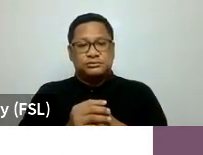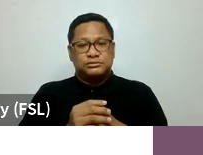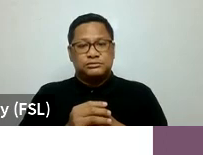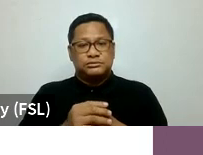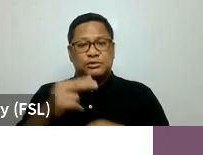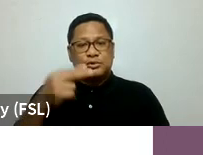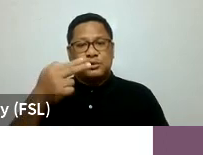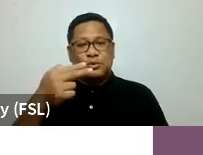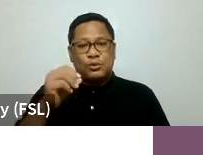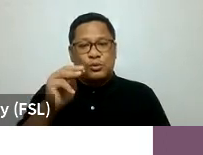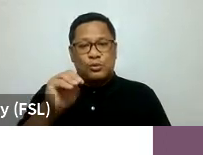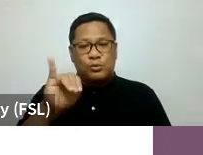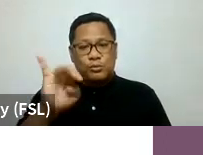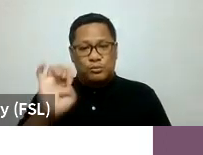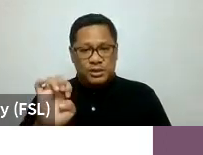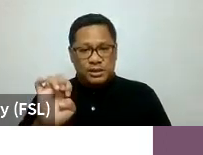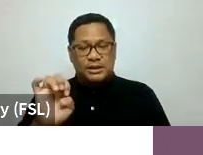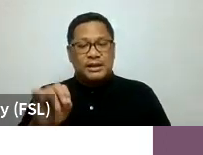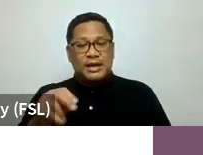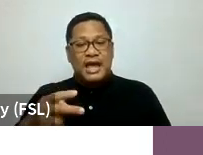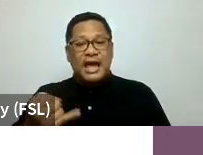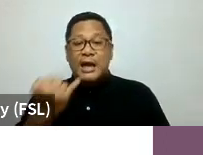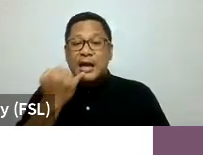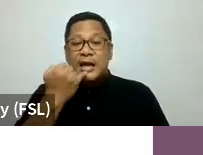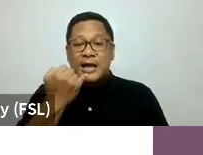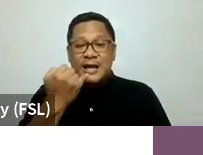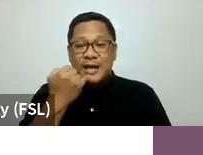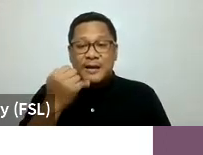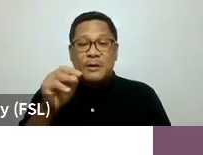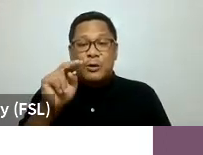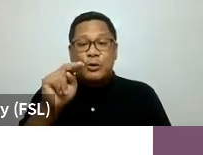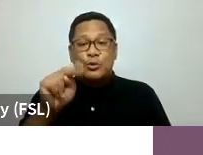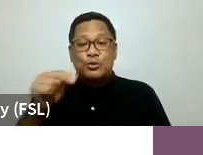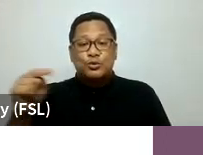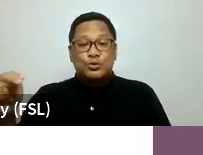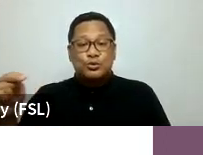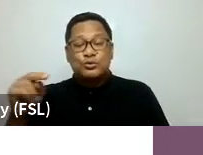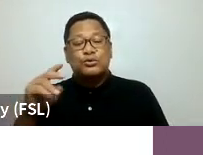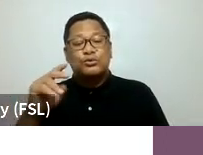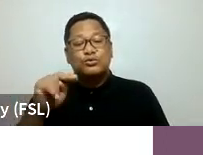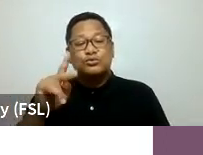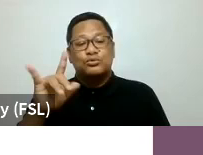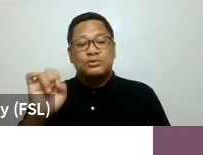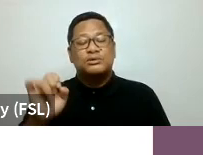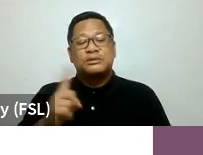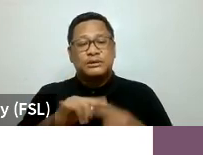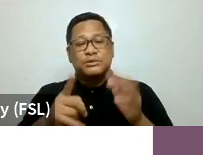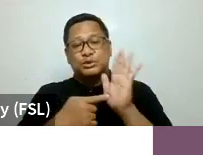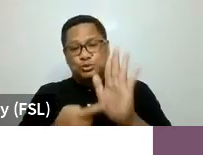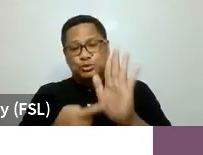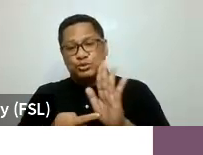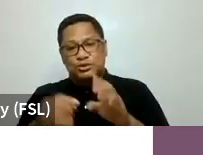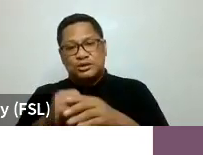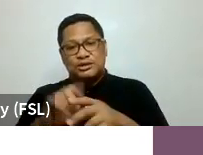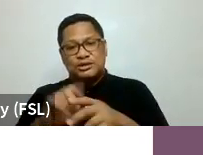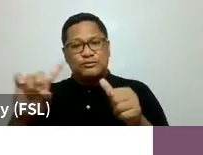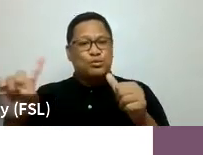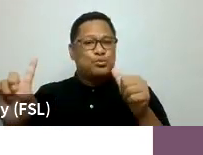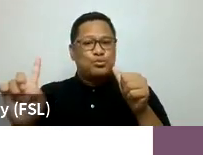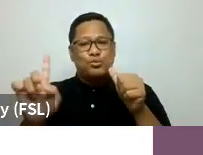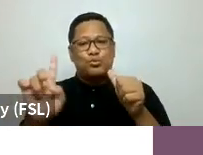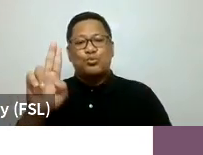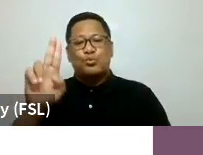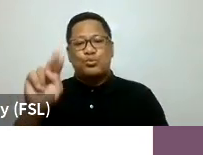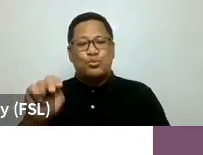pancit. Okay, if you like homey noodles. Okay, and this was shown in Unang Hirit. May